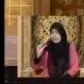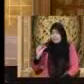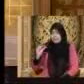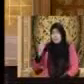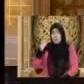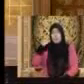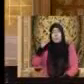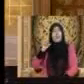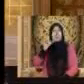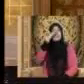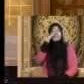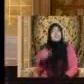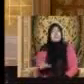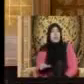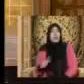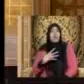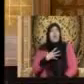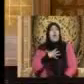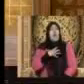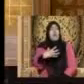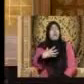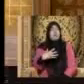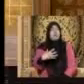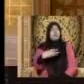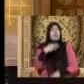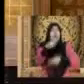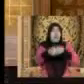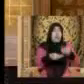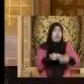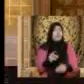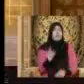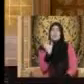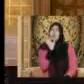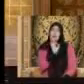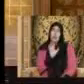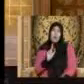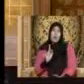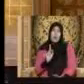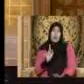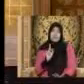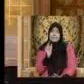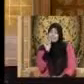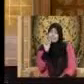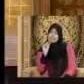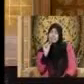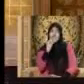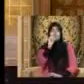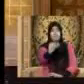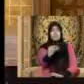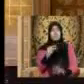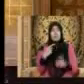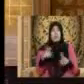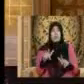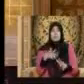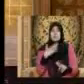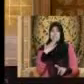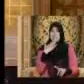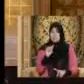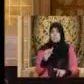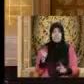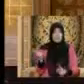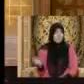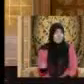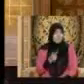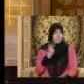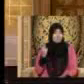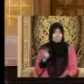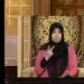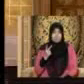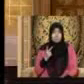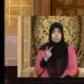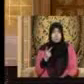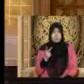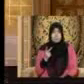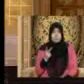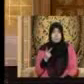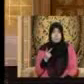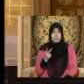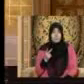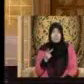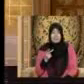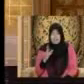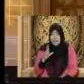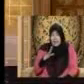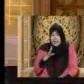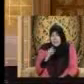وأنك تخليه غني وعنده كل شيء. نريد هذا صحيح، ولكن إذا لم يستطع الإنسان فليدفع